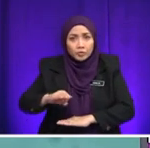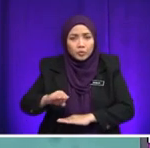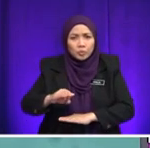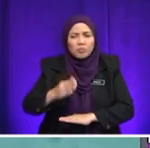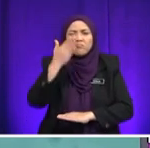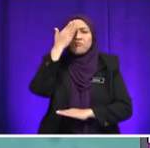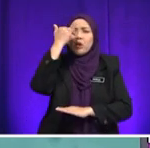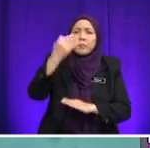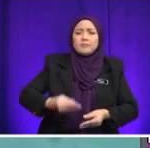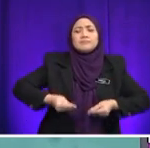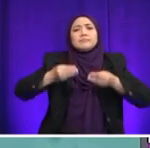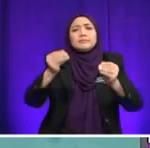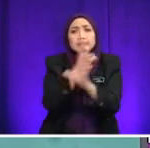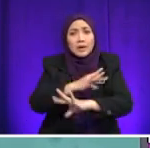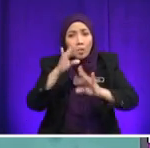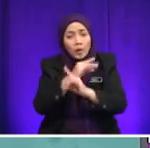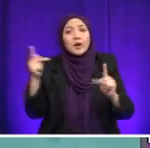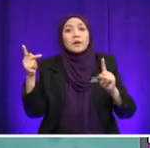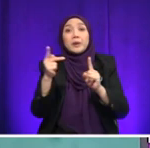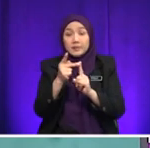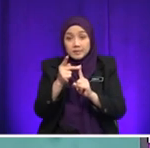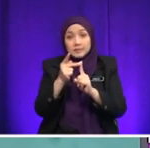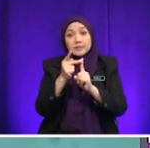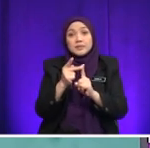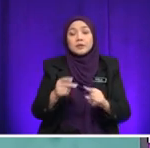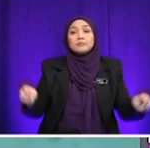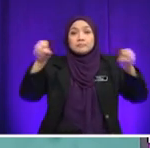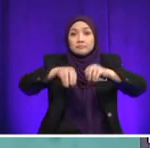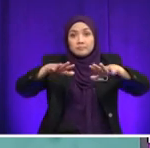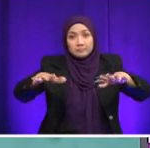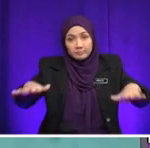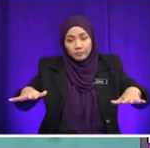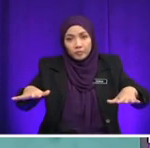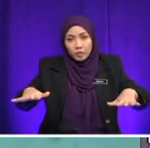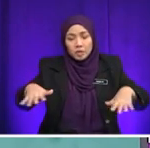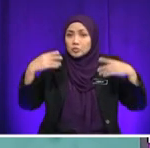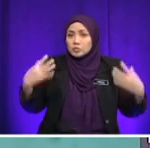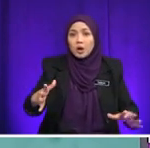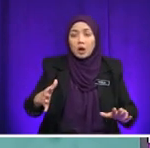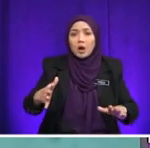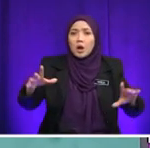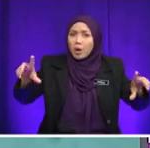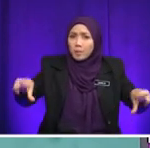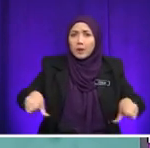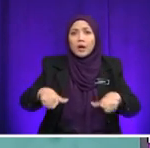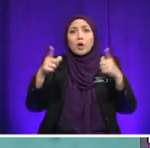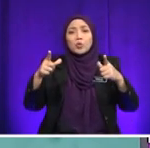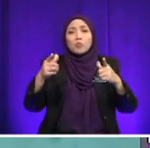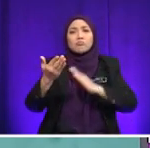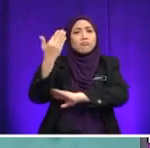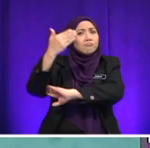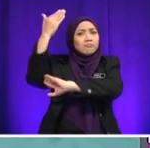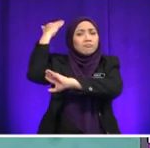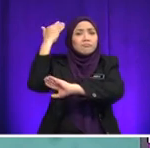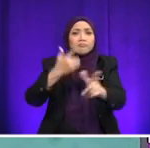serawa ini oleh sebenarnya Oke jadi semua ini berlaku lepas perang dunia yang kedua jadi apabila berlaku